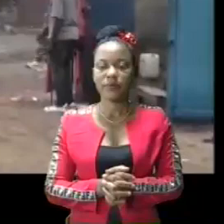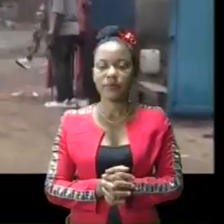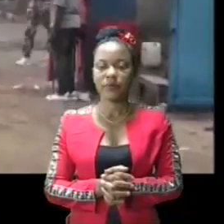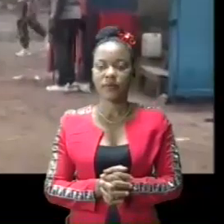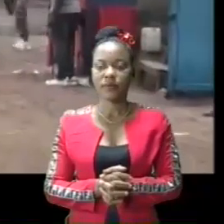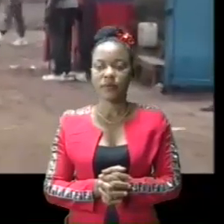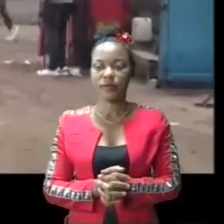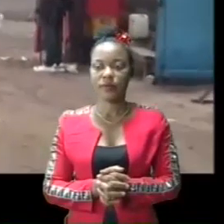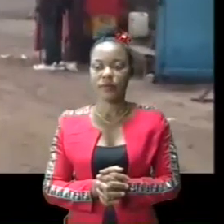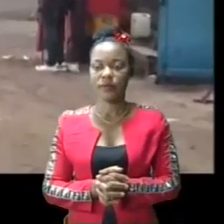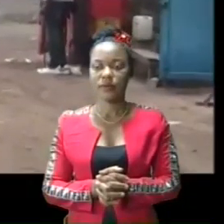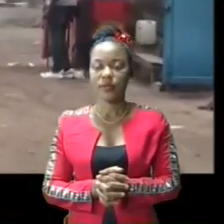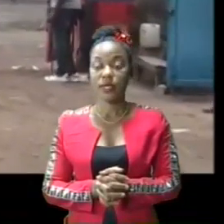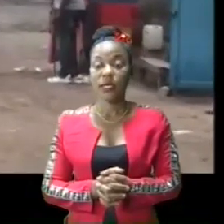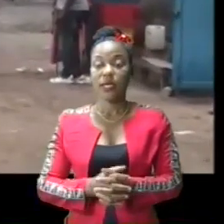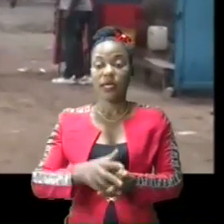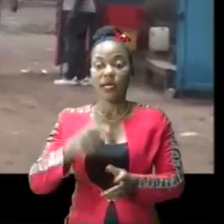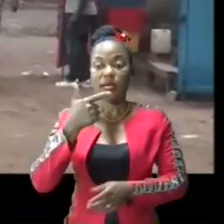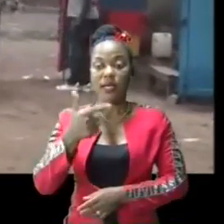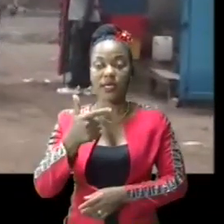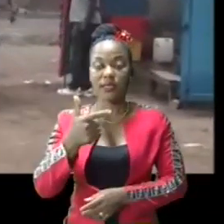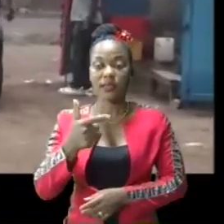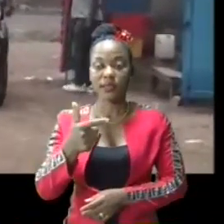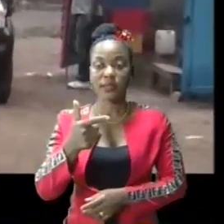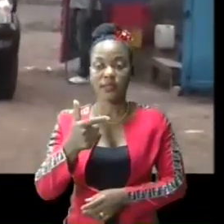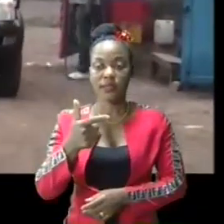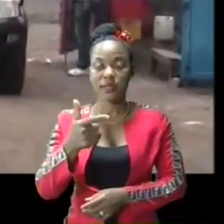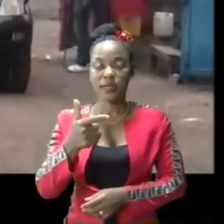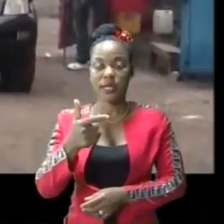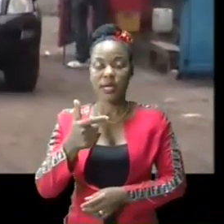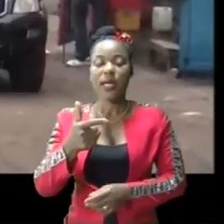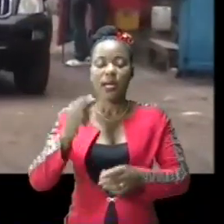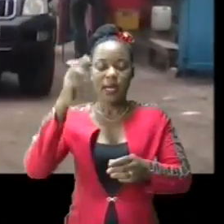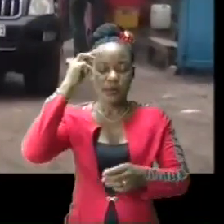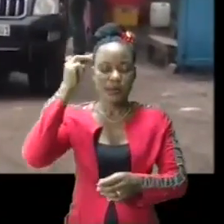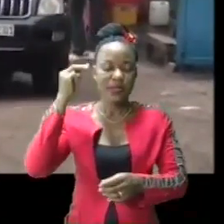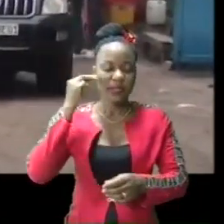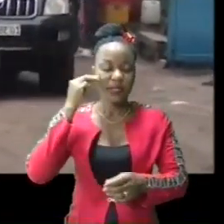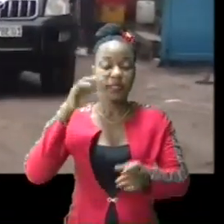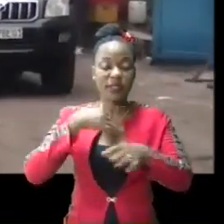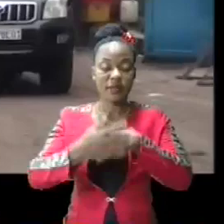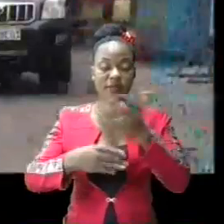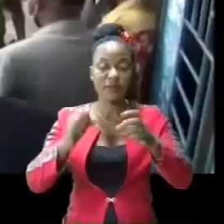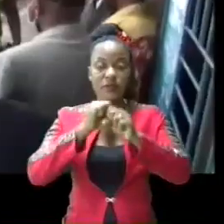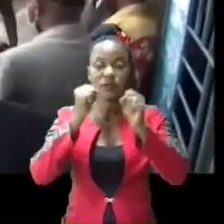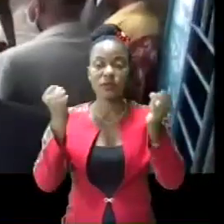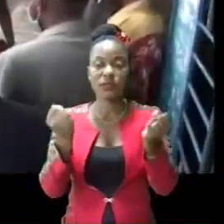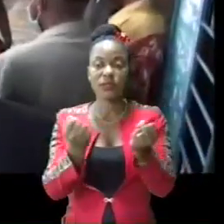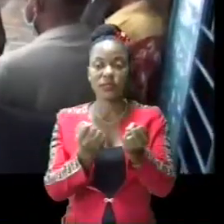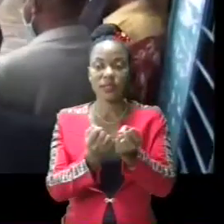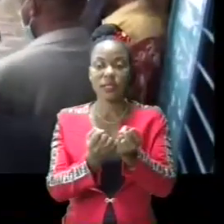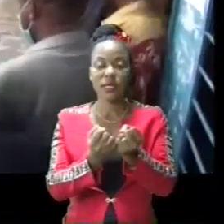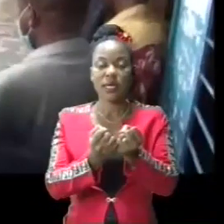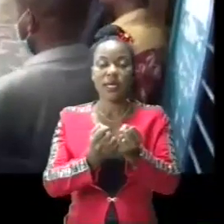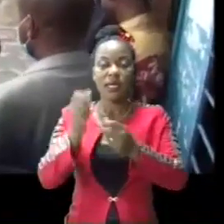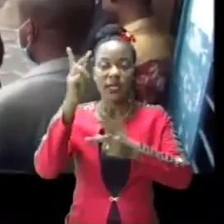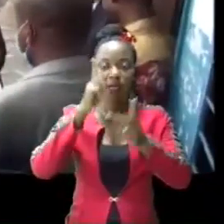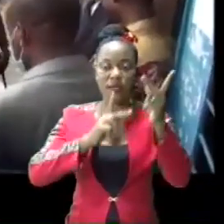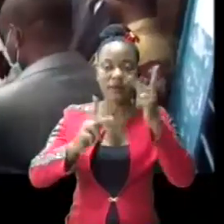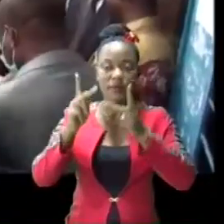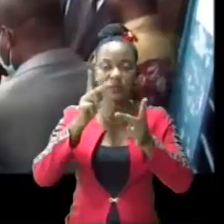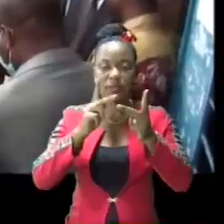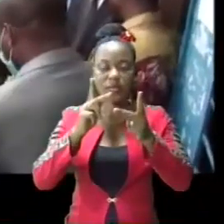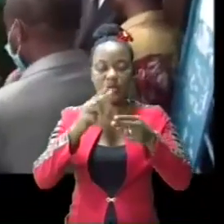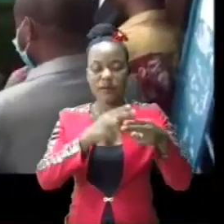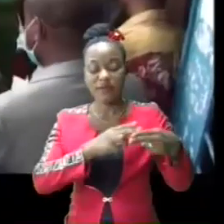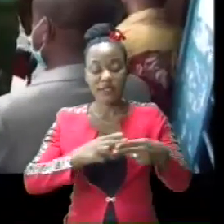cette fine pluie de ce lundi 13 juillet que la ministre des Affaires sociales, Rose Boyata Mokandou, a effectué une visite d'inspection